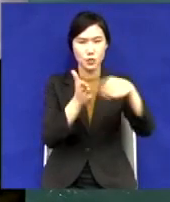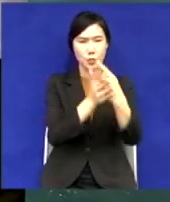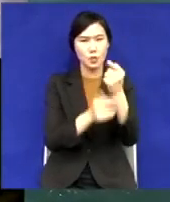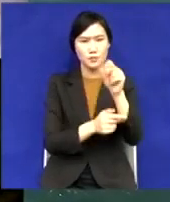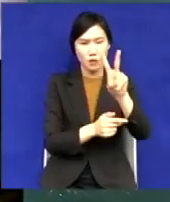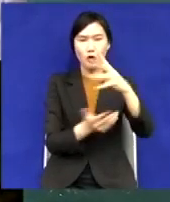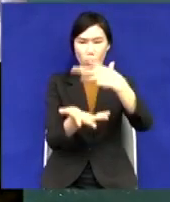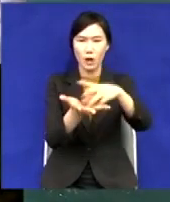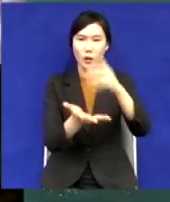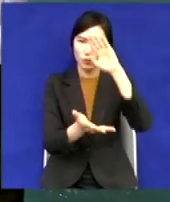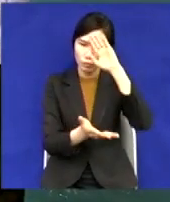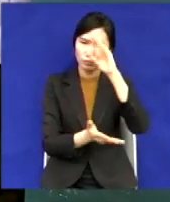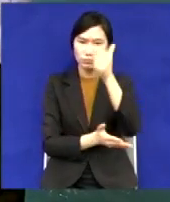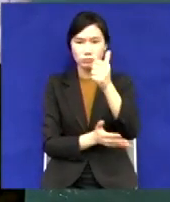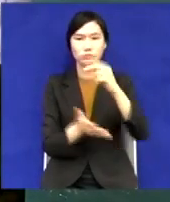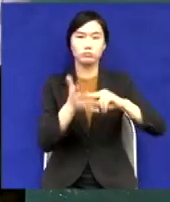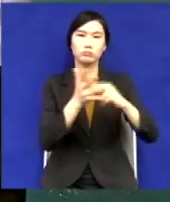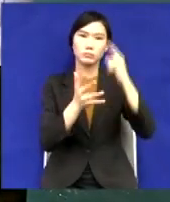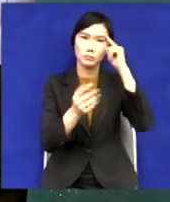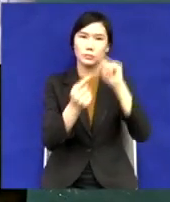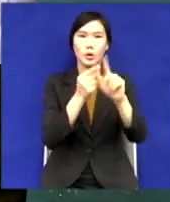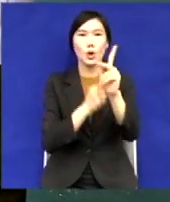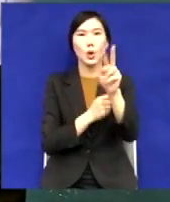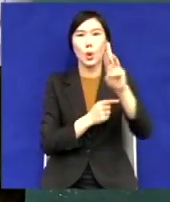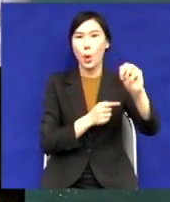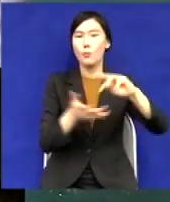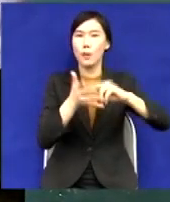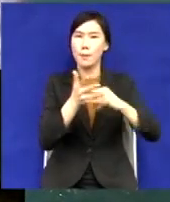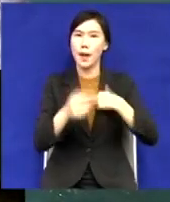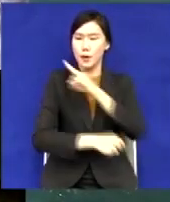จะรายงานผลได้ก็ทำให้การควบคุมโรคการรักษาต่างๆได้รวดเร็วแล้วก็สอดคล้องยิ่งขึ้นนะครับ